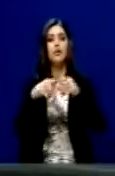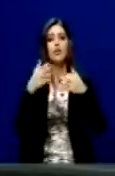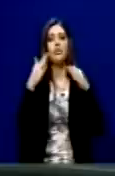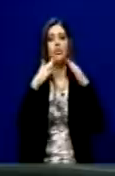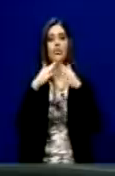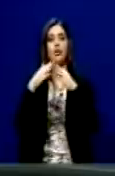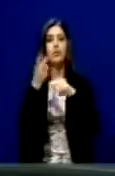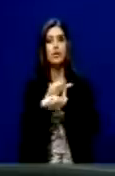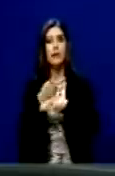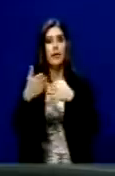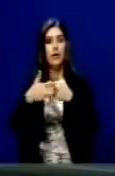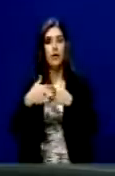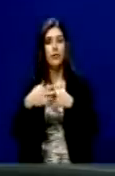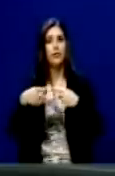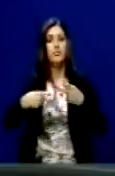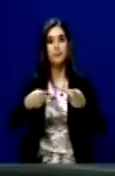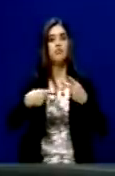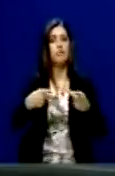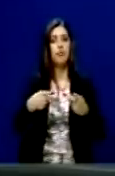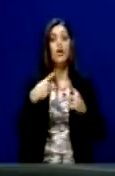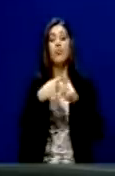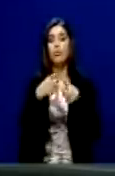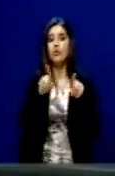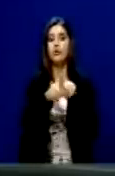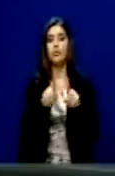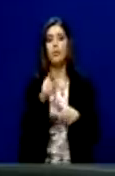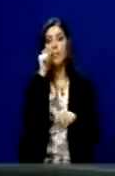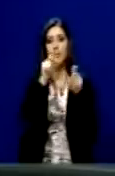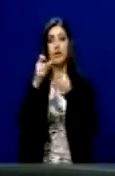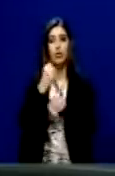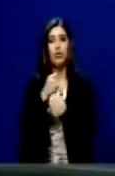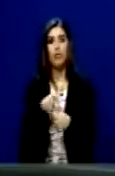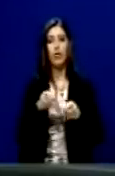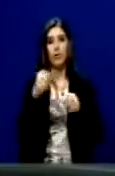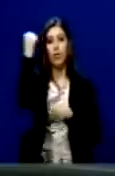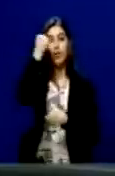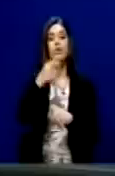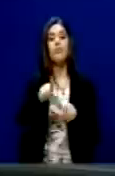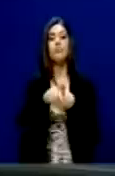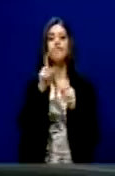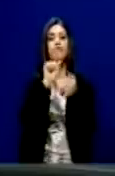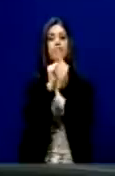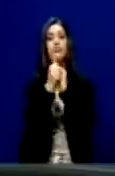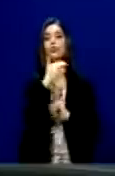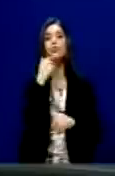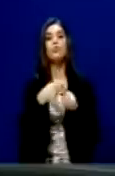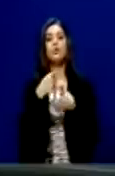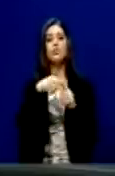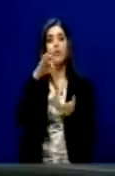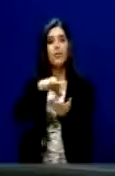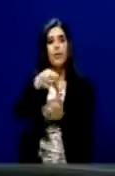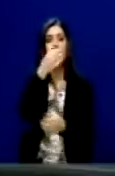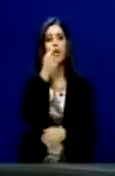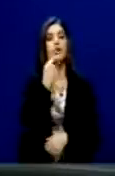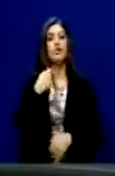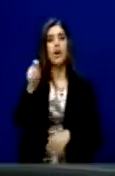që subvencionohen në shtetet e tyre. Bujqit në Kosovë duhet të balafaqohen edhe me koston e farës së prishur që